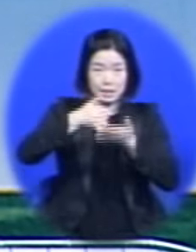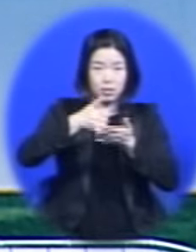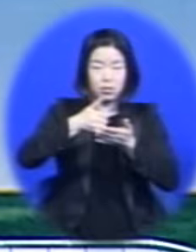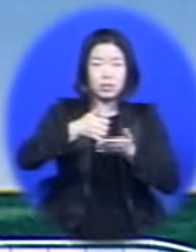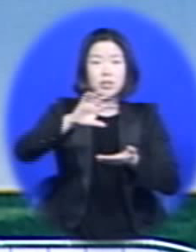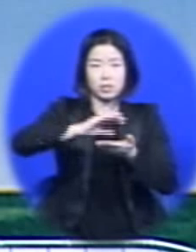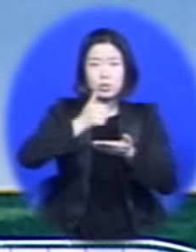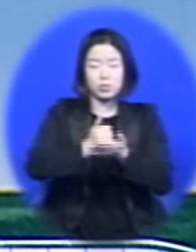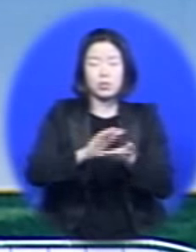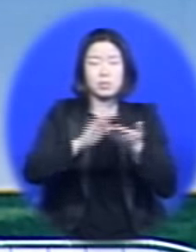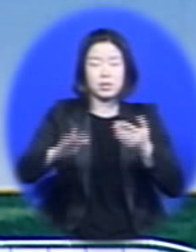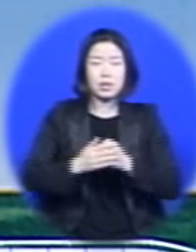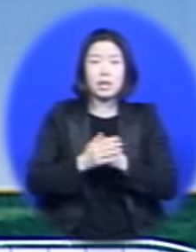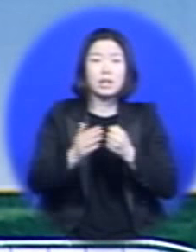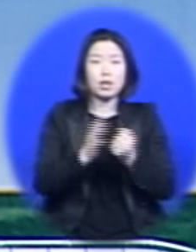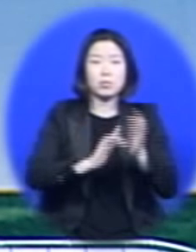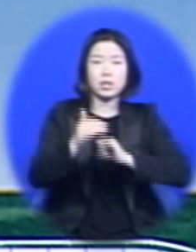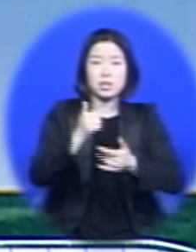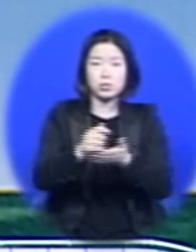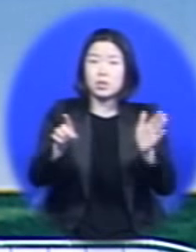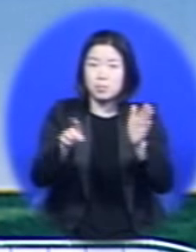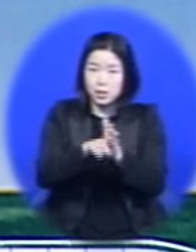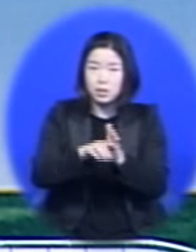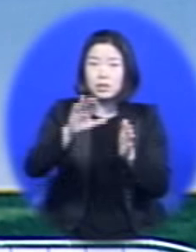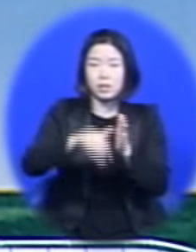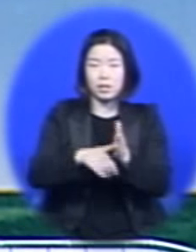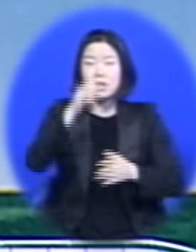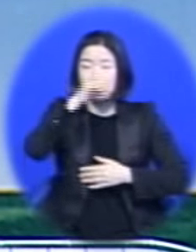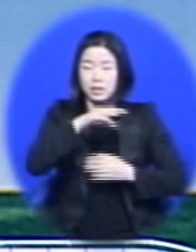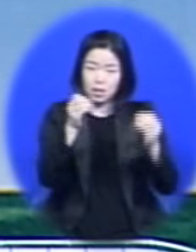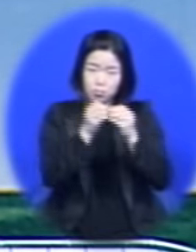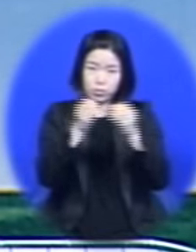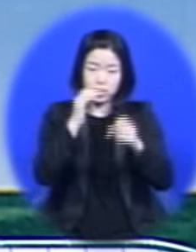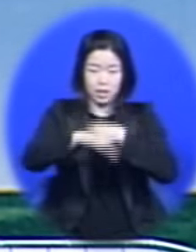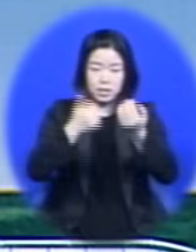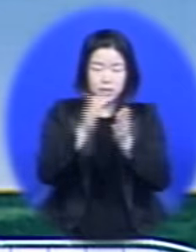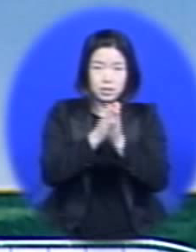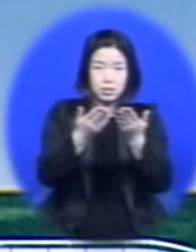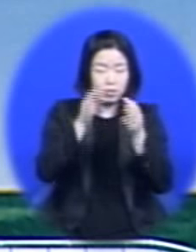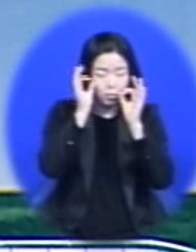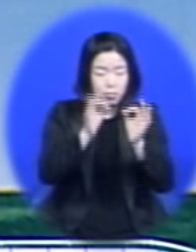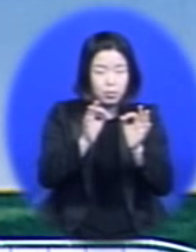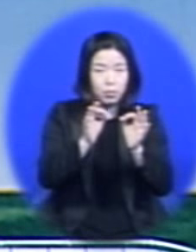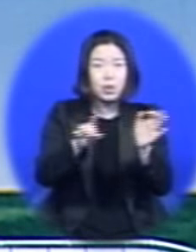분입니다. 그러므로 예수님을 믿을 때는 그냥 문자인 성경을 보고 믿는 사람은 예수님을 진짜